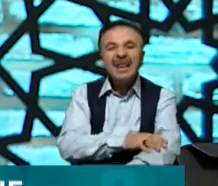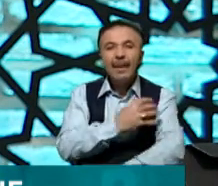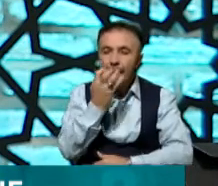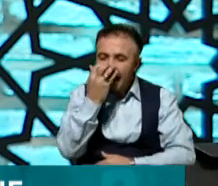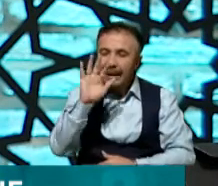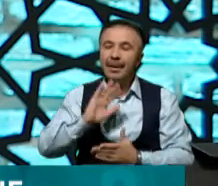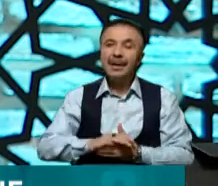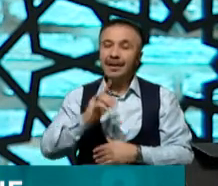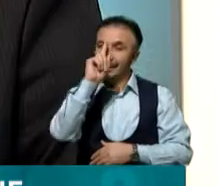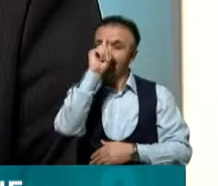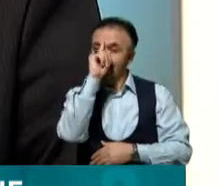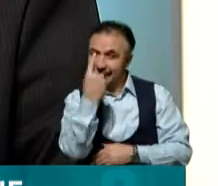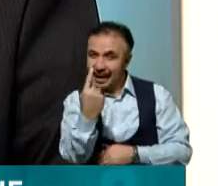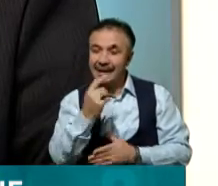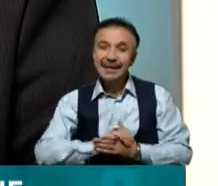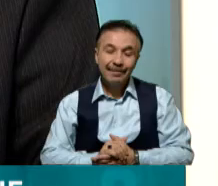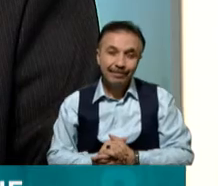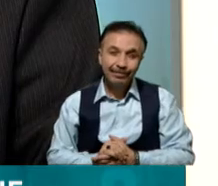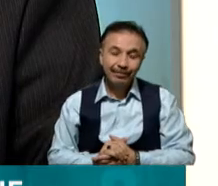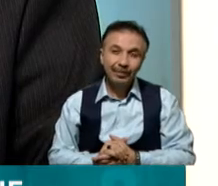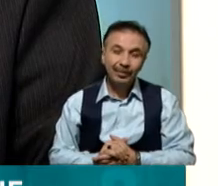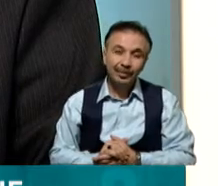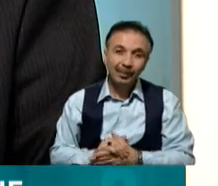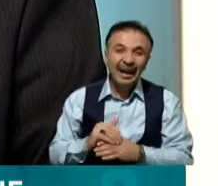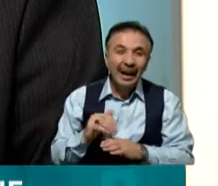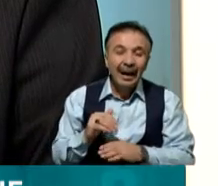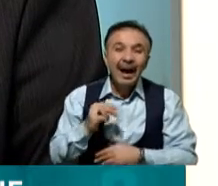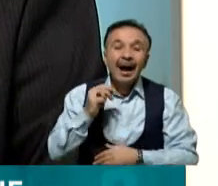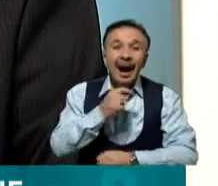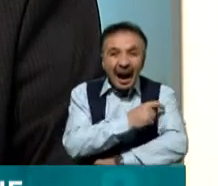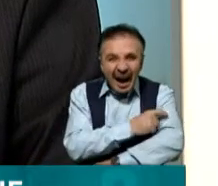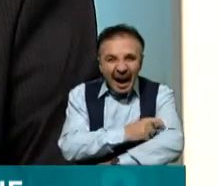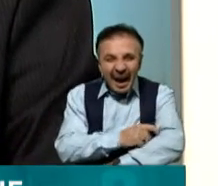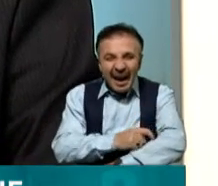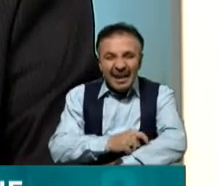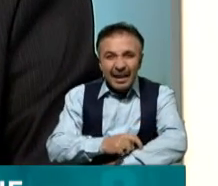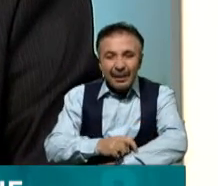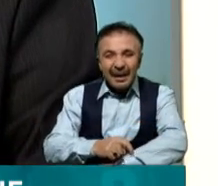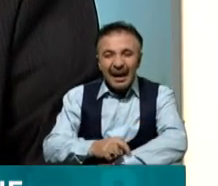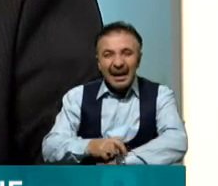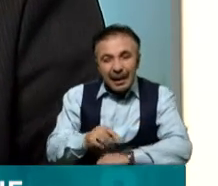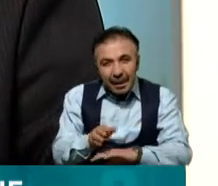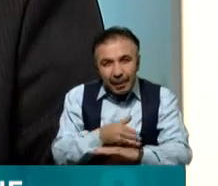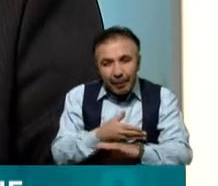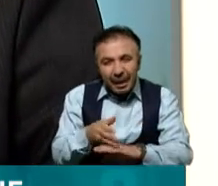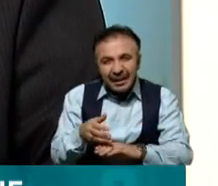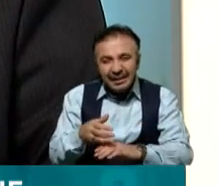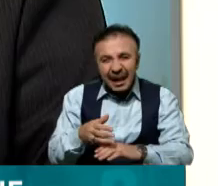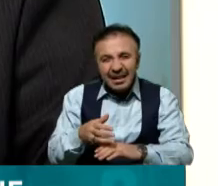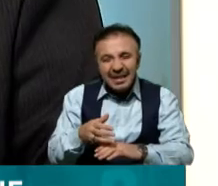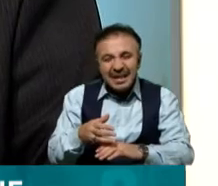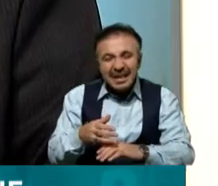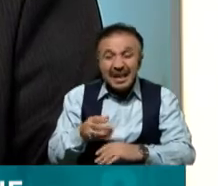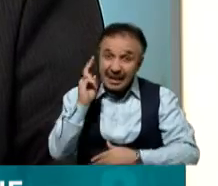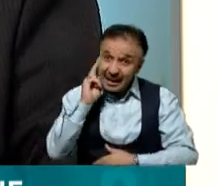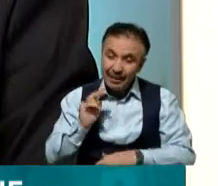sadece bu malını haramı, temizlemek maksat. Haramı servetinden çıkarmak için böyle yapacak ve arkasında